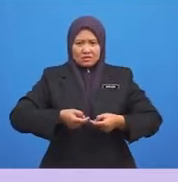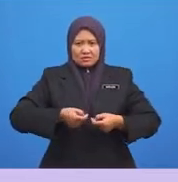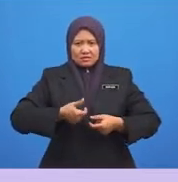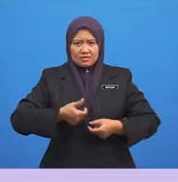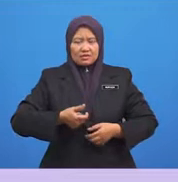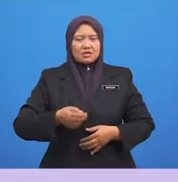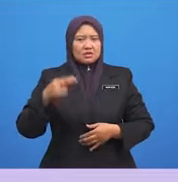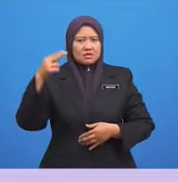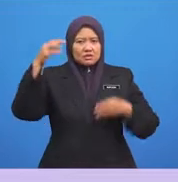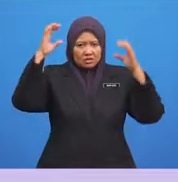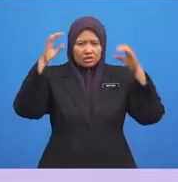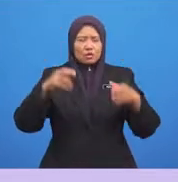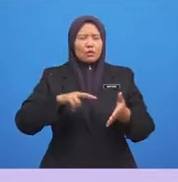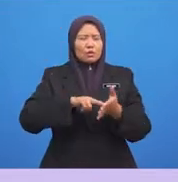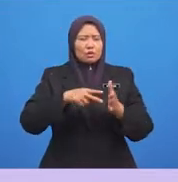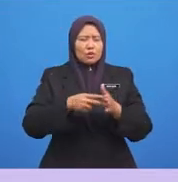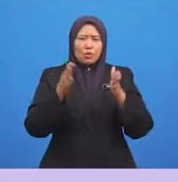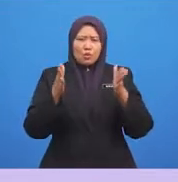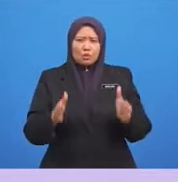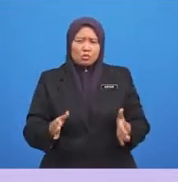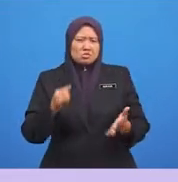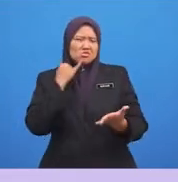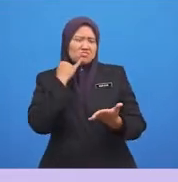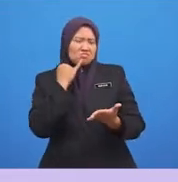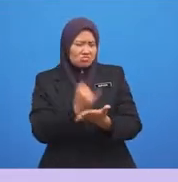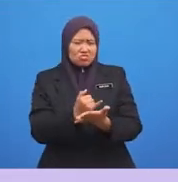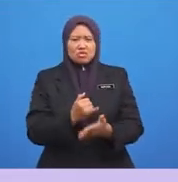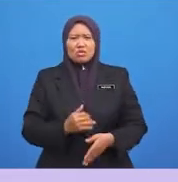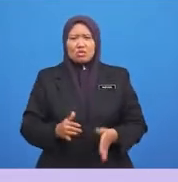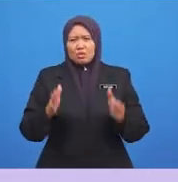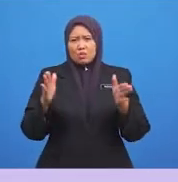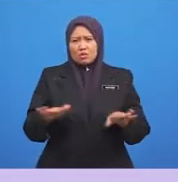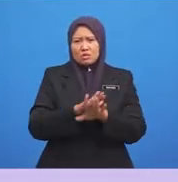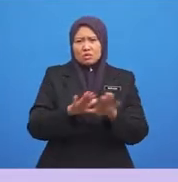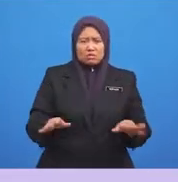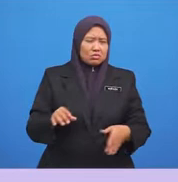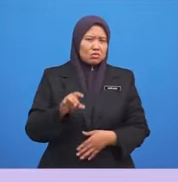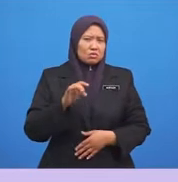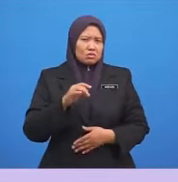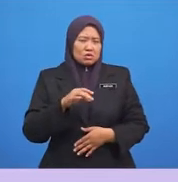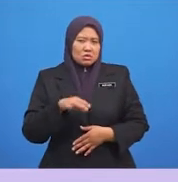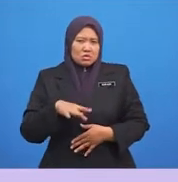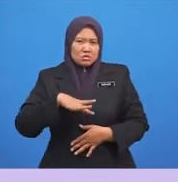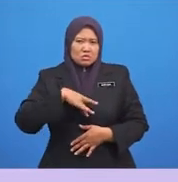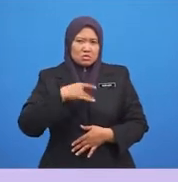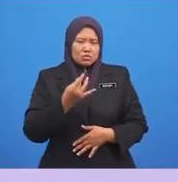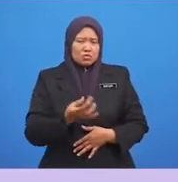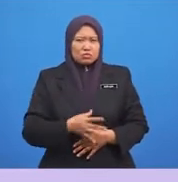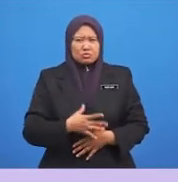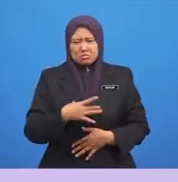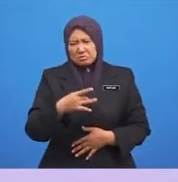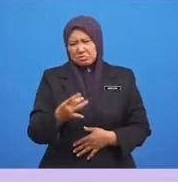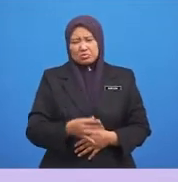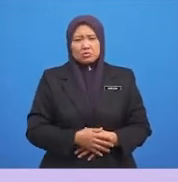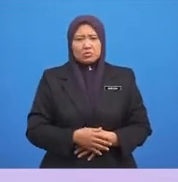bermaksud orang jahat. Orang jahat ni memang orang tak suka. Jadi jangan ya bersikap atau mempunyai